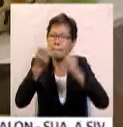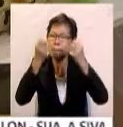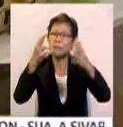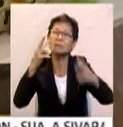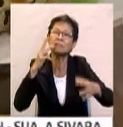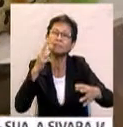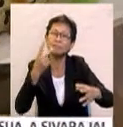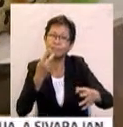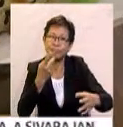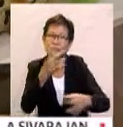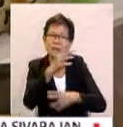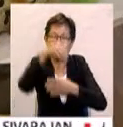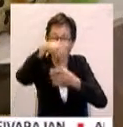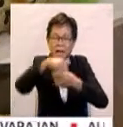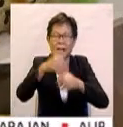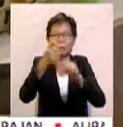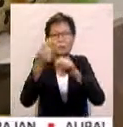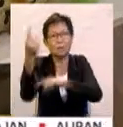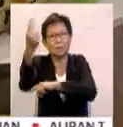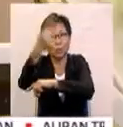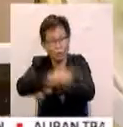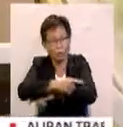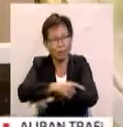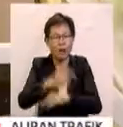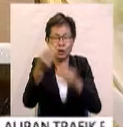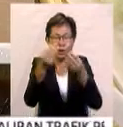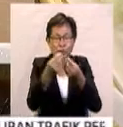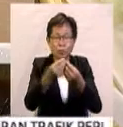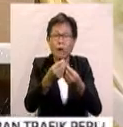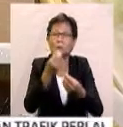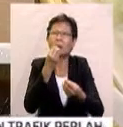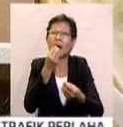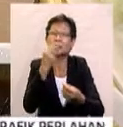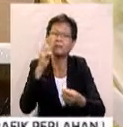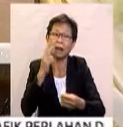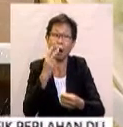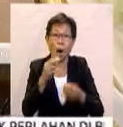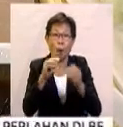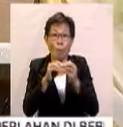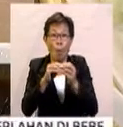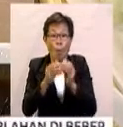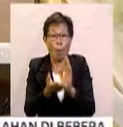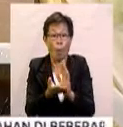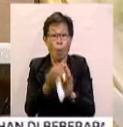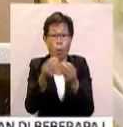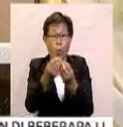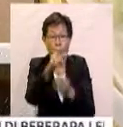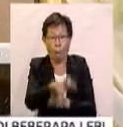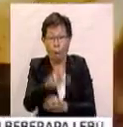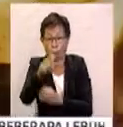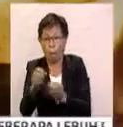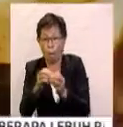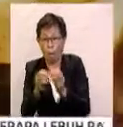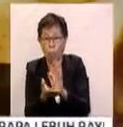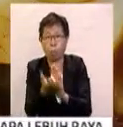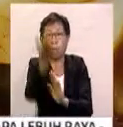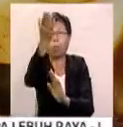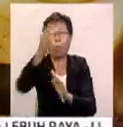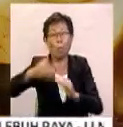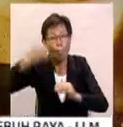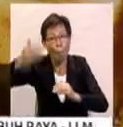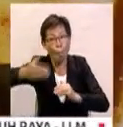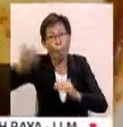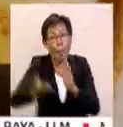banyak sayur-sayuran dalam seharian. Jumlah tersebut dilihat semakin meningkat dari sehari ke sehari